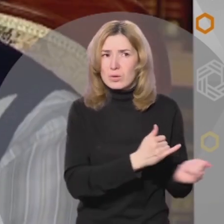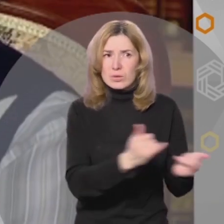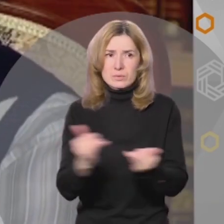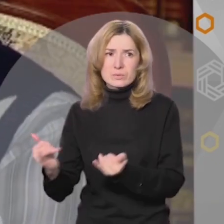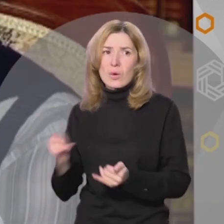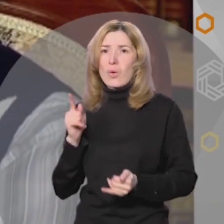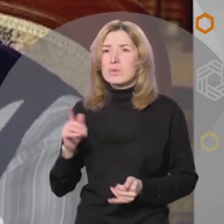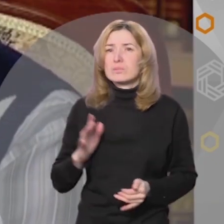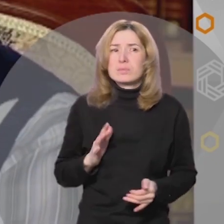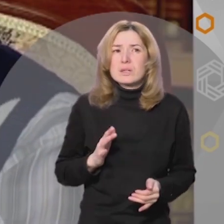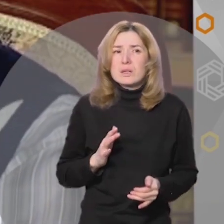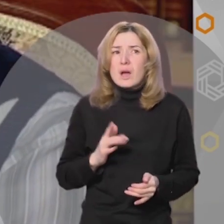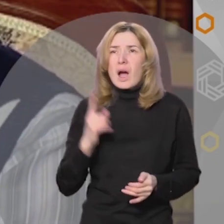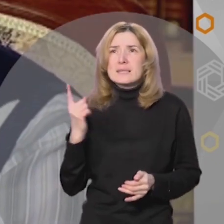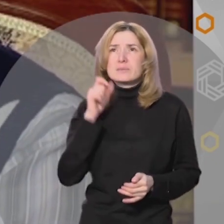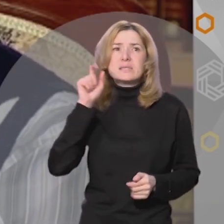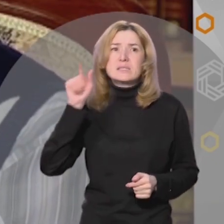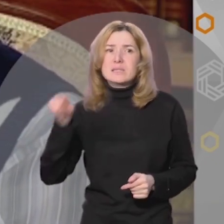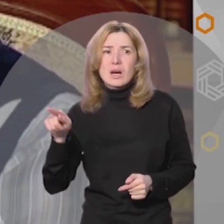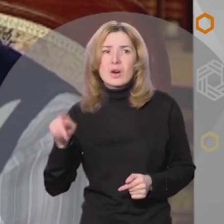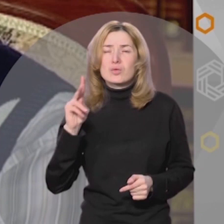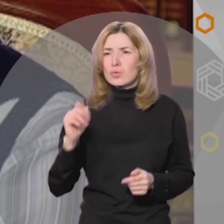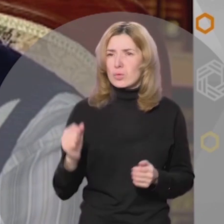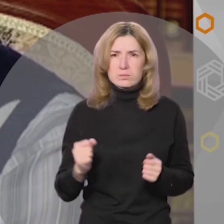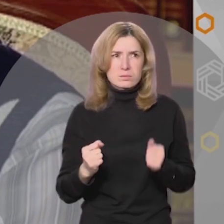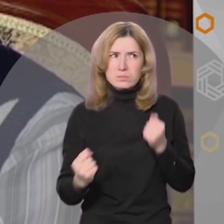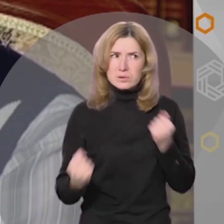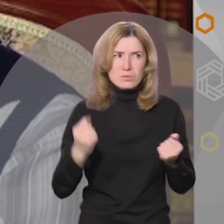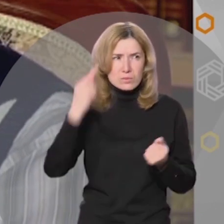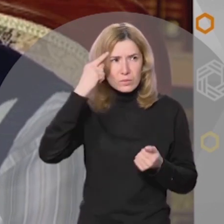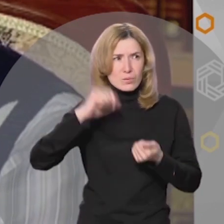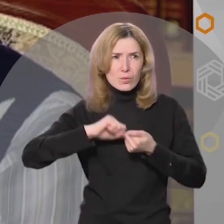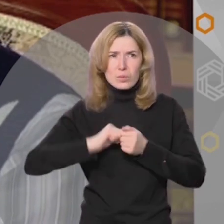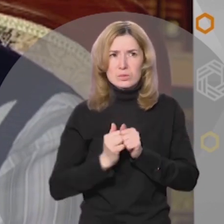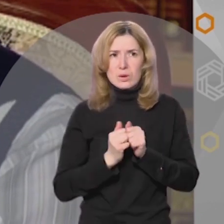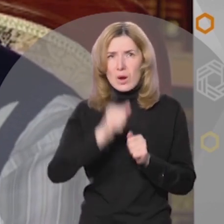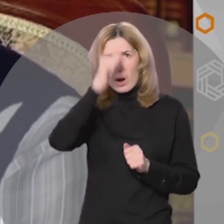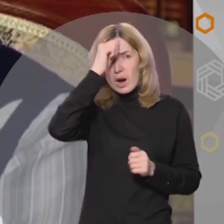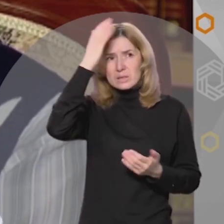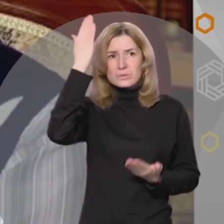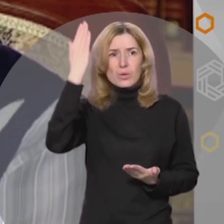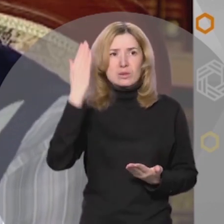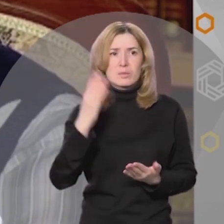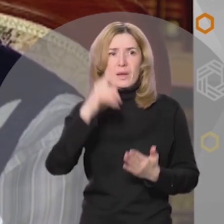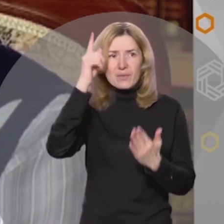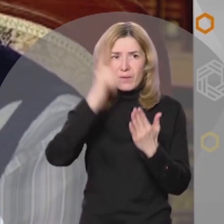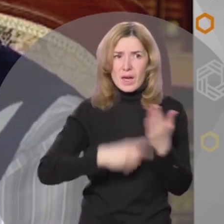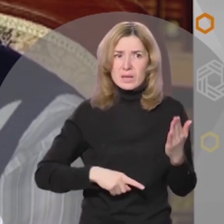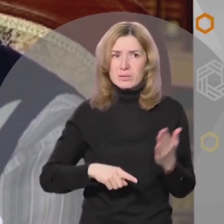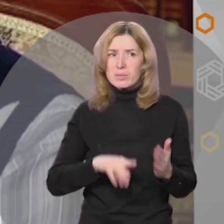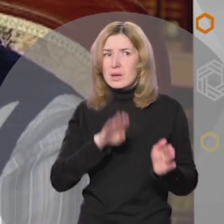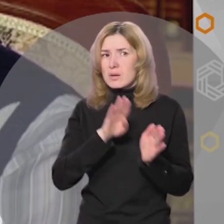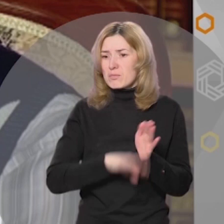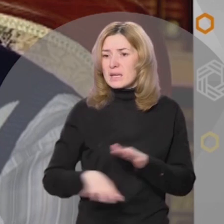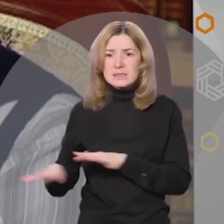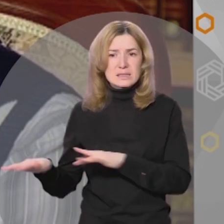Он был одним из тех, кто твердо усвоил завет Господа нашего: «Вера без